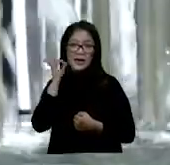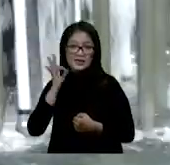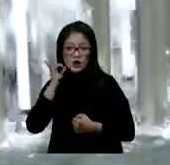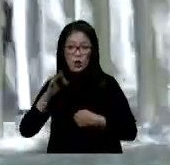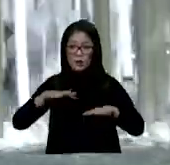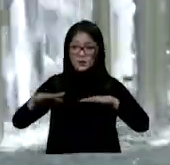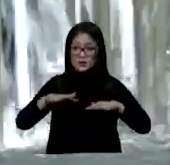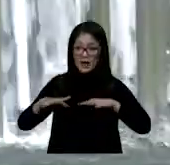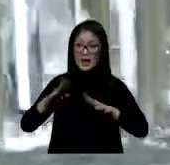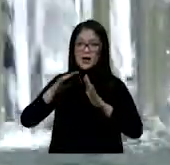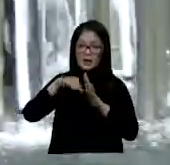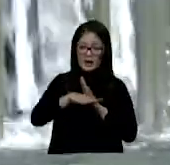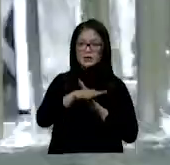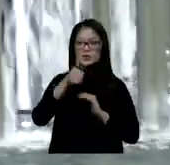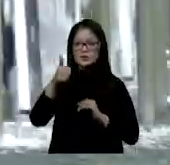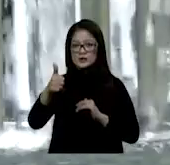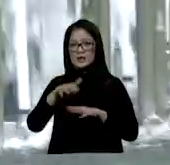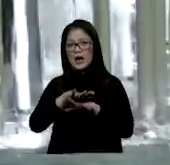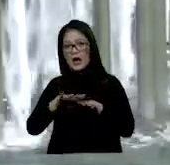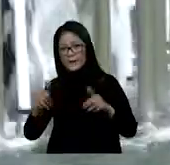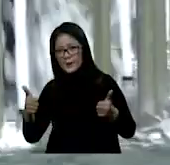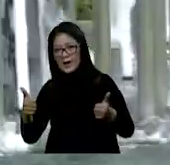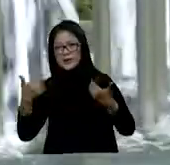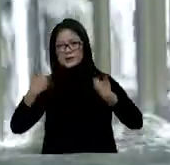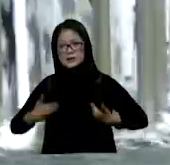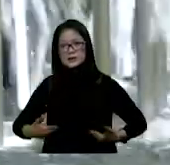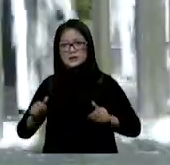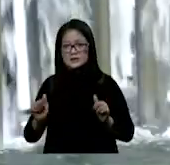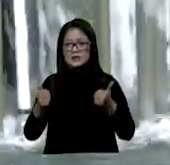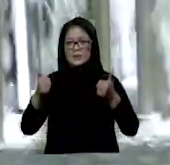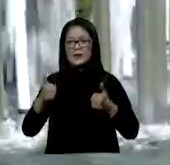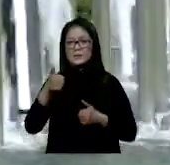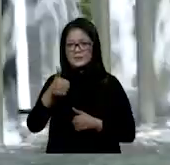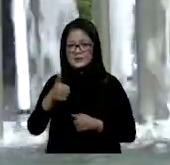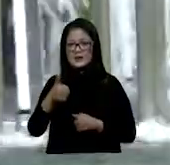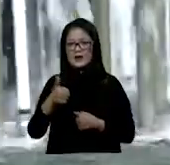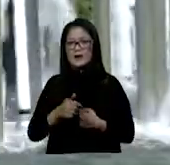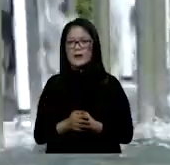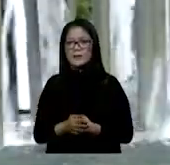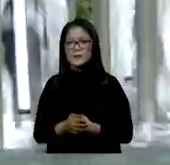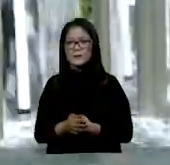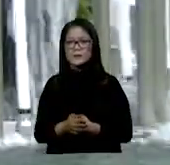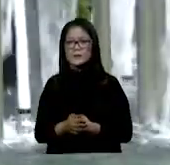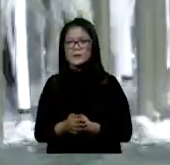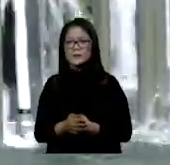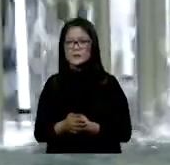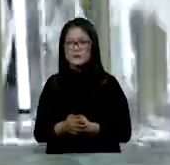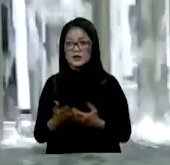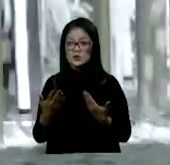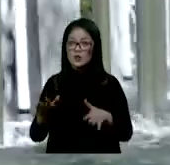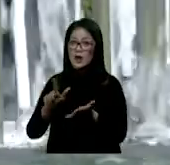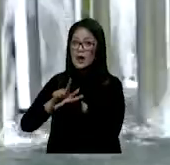dapat terjadi serta memperbanyak nyawa yang bisa diselamatkan saat bencana seperti gempa bumi tengah melanda. Demikian laporan terkait